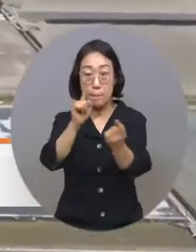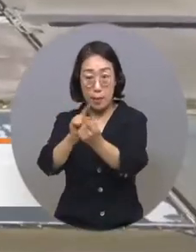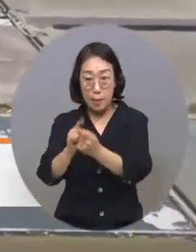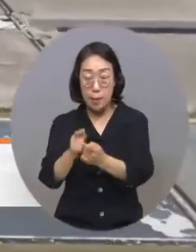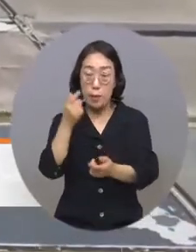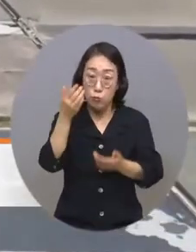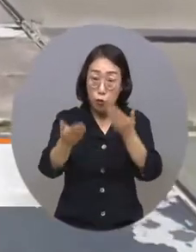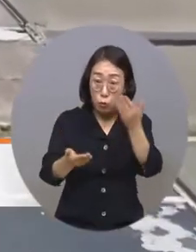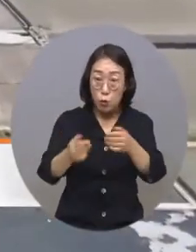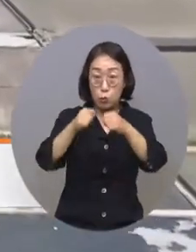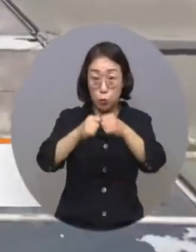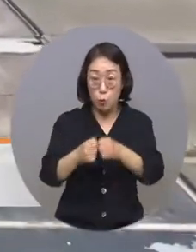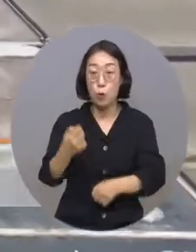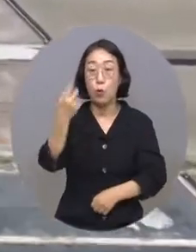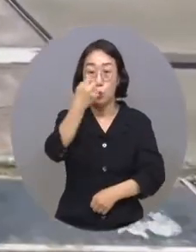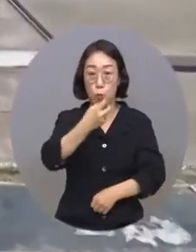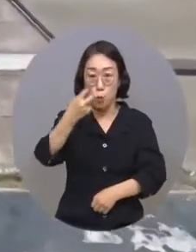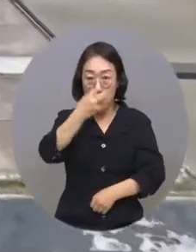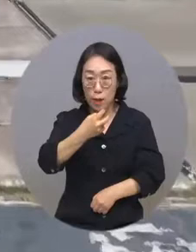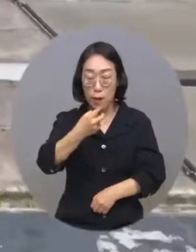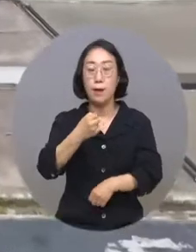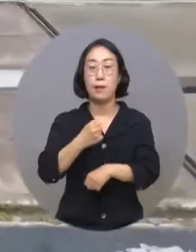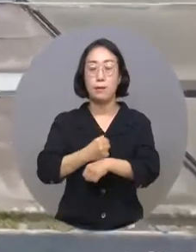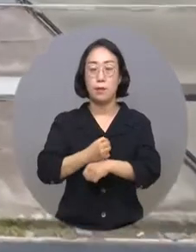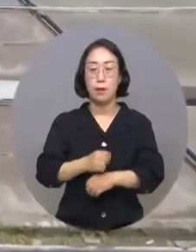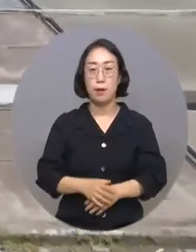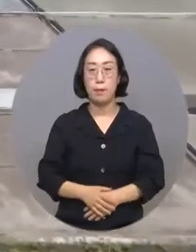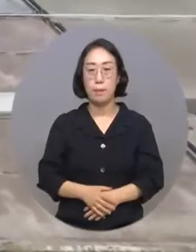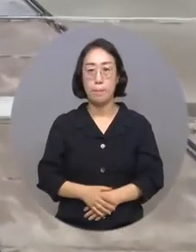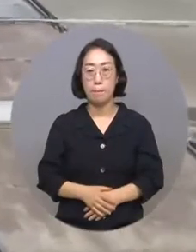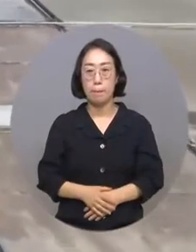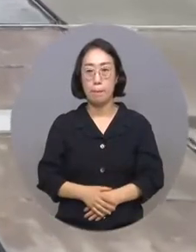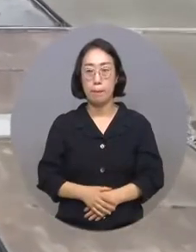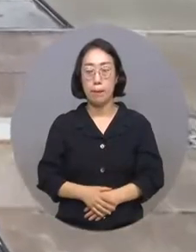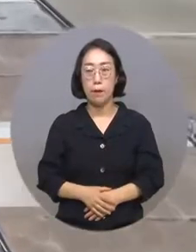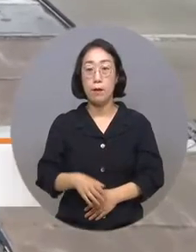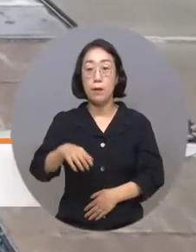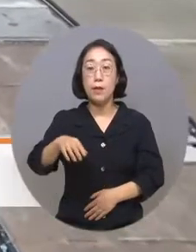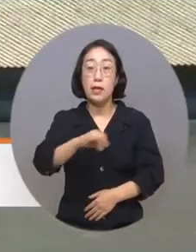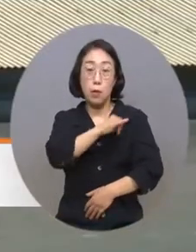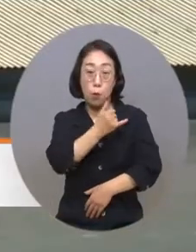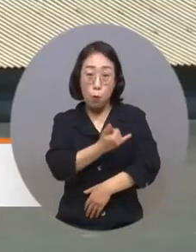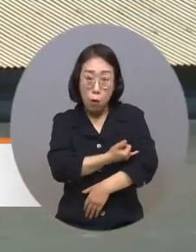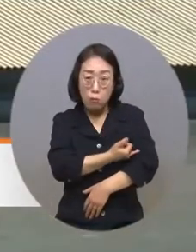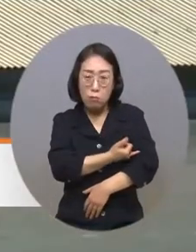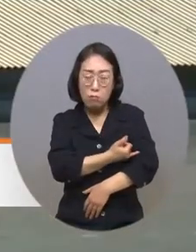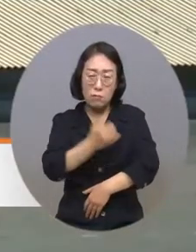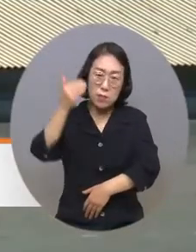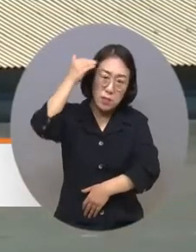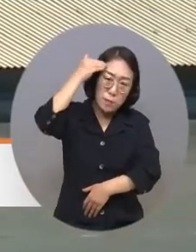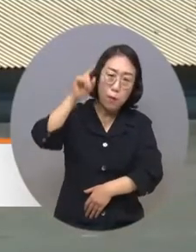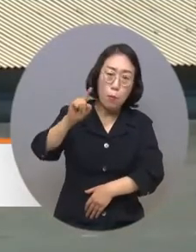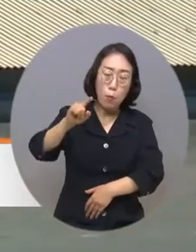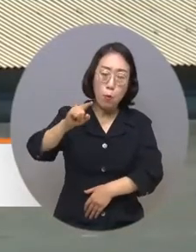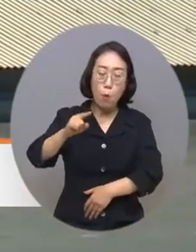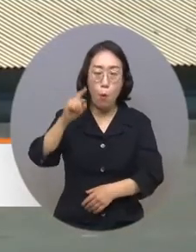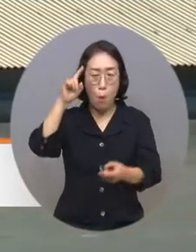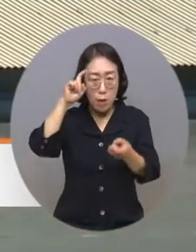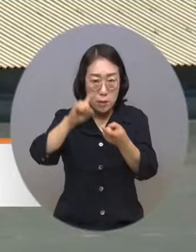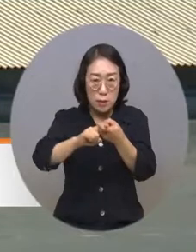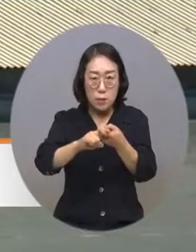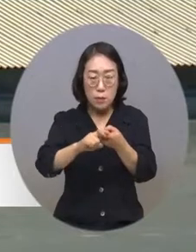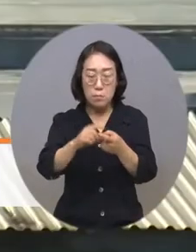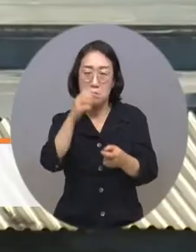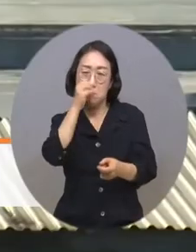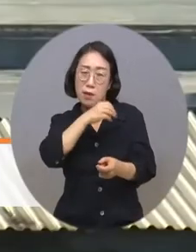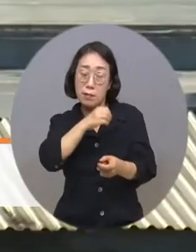이번 합동 전수 조사가 이뤄지게 됐습니다 전남도는 인권 침해는 주변의 관심과 보호가 잠시만 소울에 도